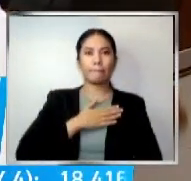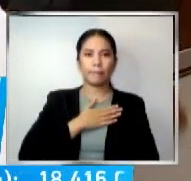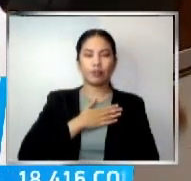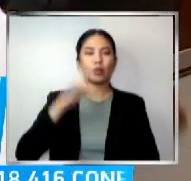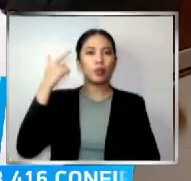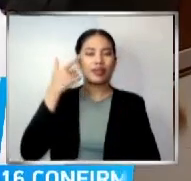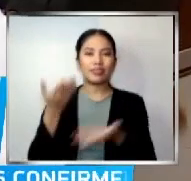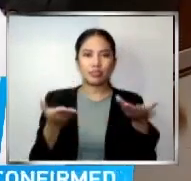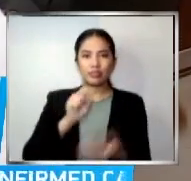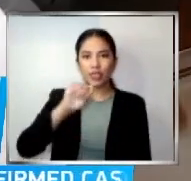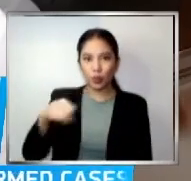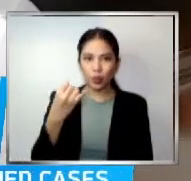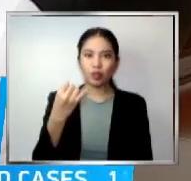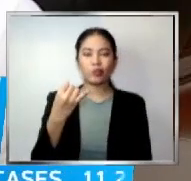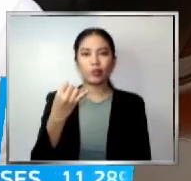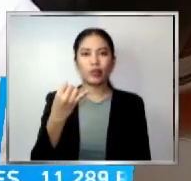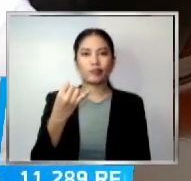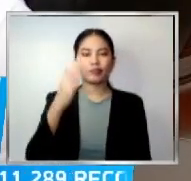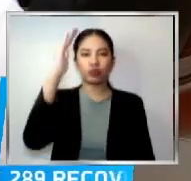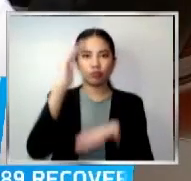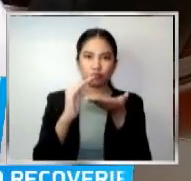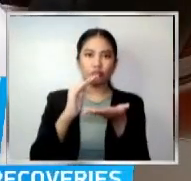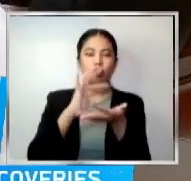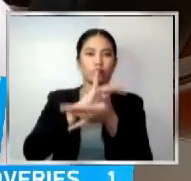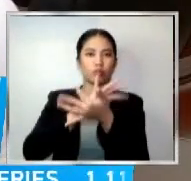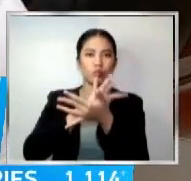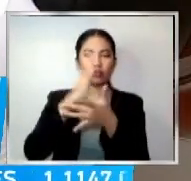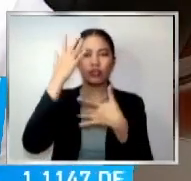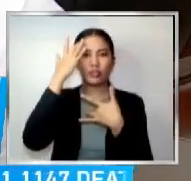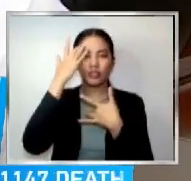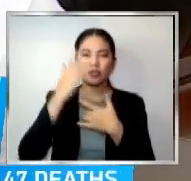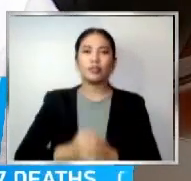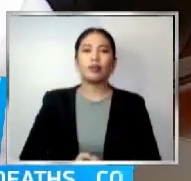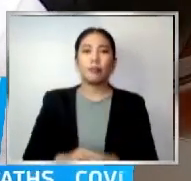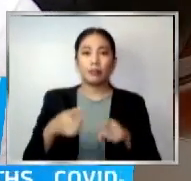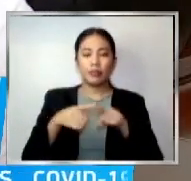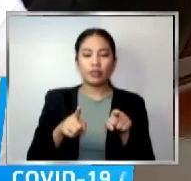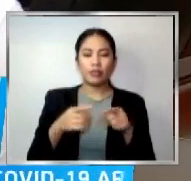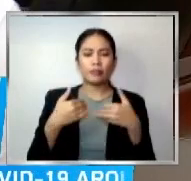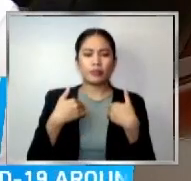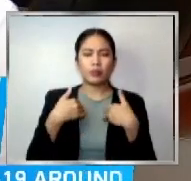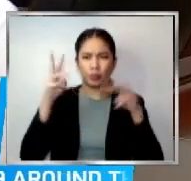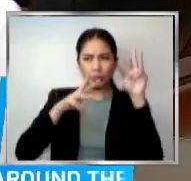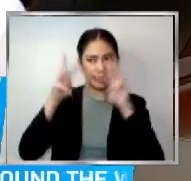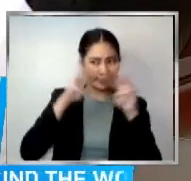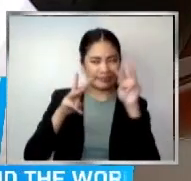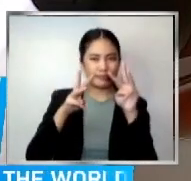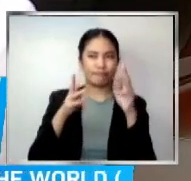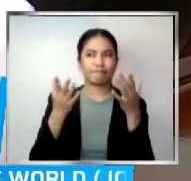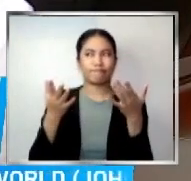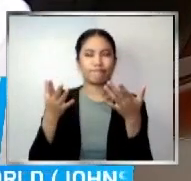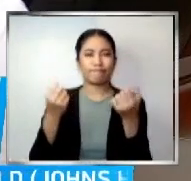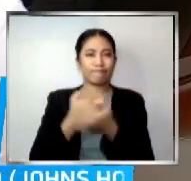mapababa yung kaso ng COVID-19. Natatakot din po na ganun, baka mahawa. Pero yun nga po, susundin lang